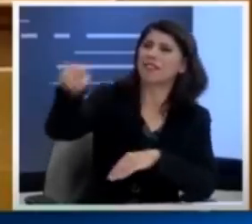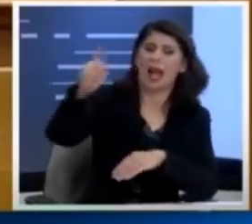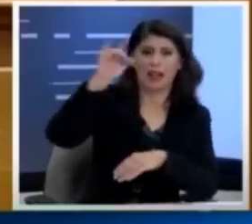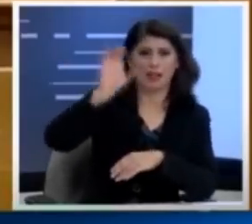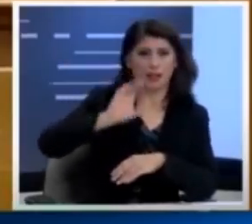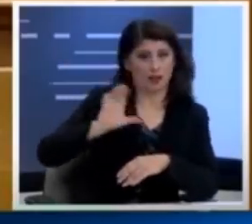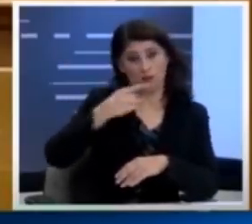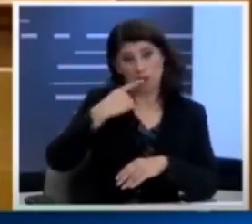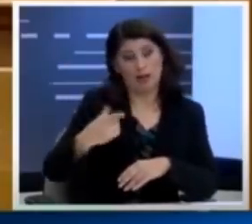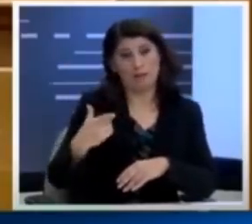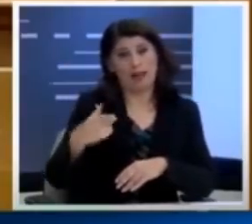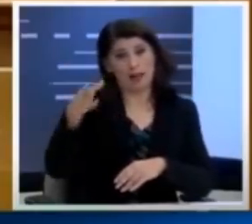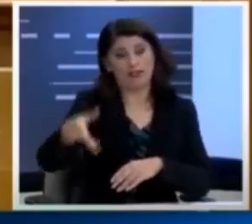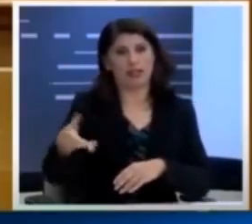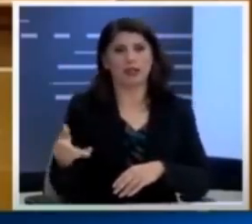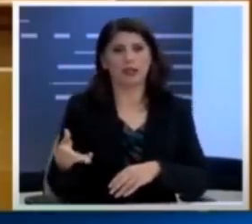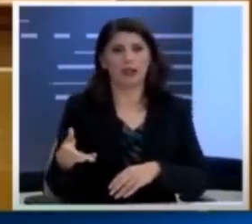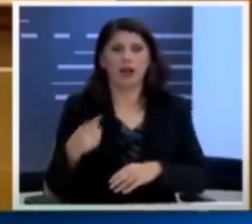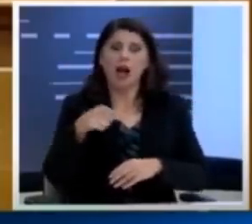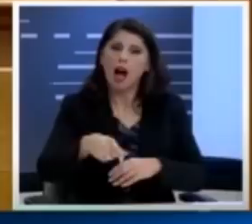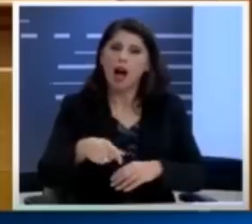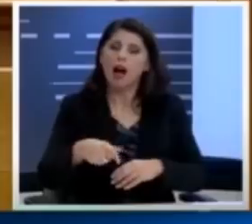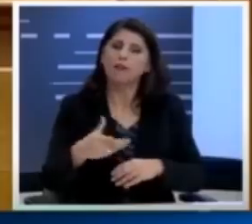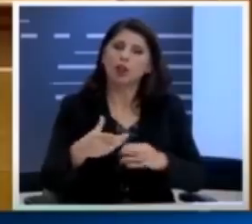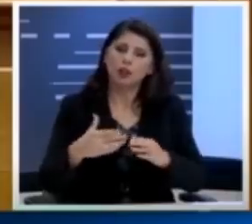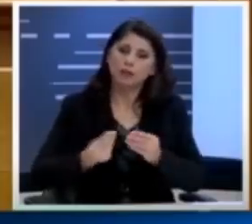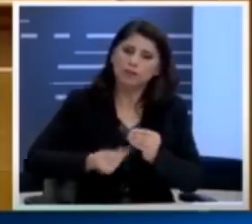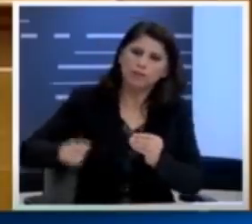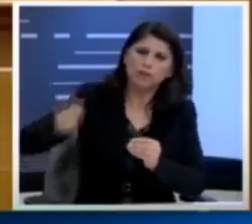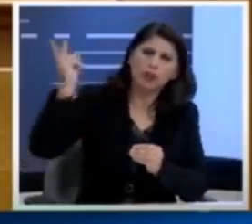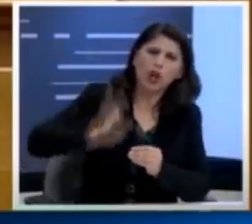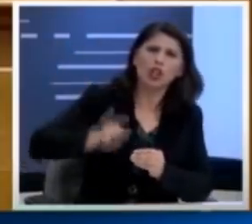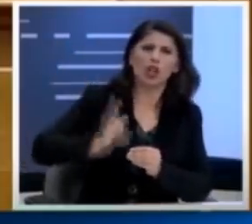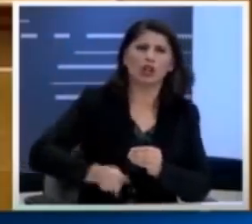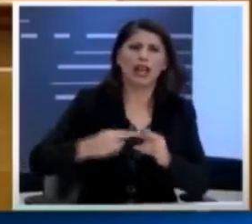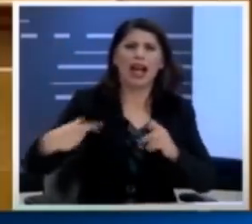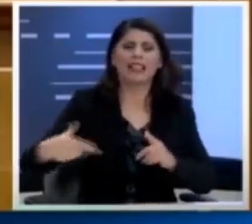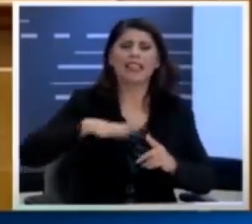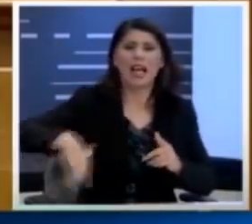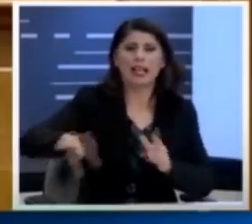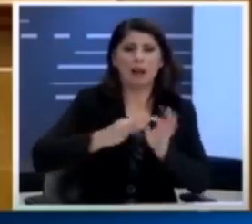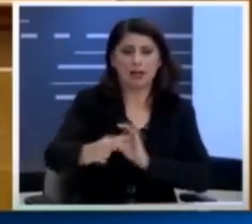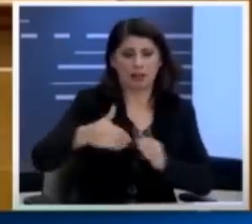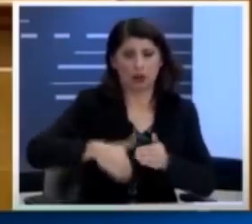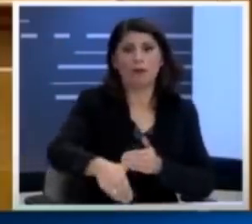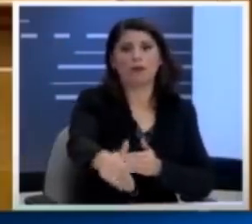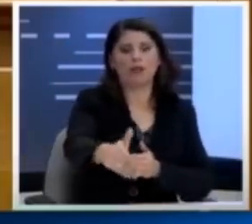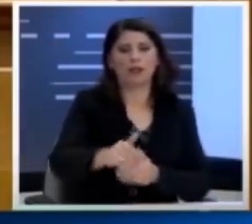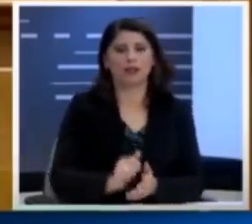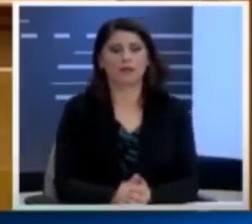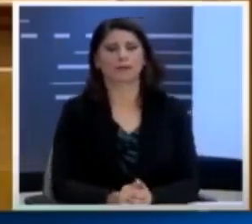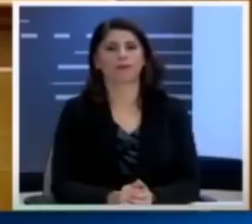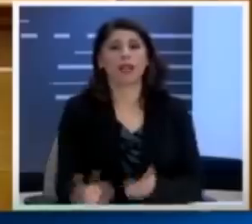πραγματικότητα ο προϋπολογισμός φωτίζει την κλιμάκωση των αντιλαϊκών μέτρων το επόμενο διάστημα. Τα